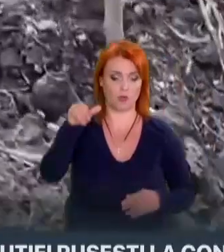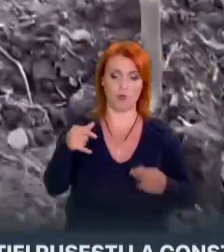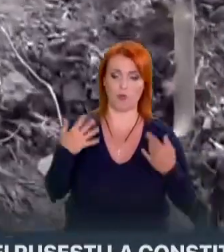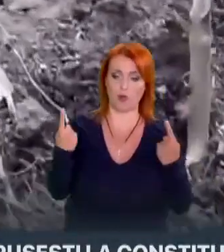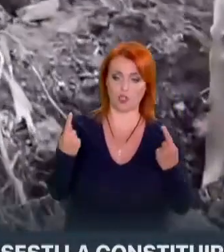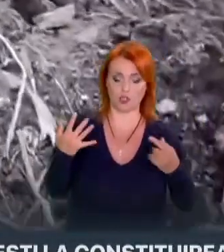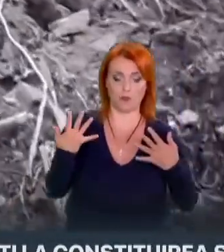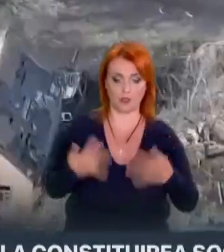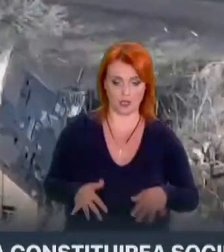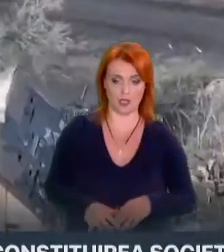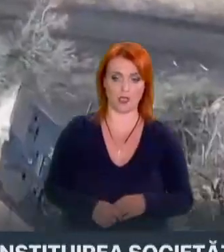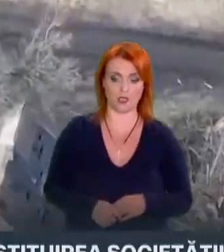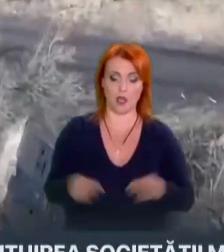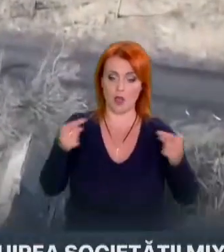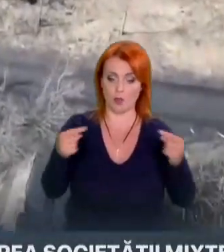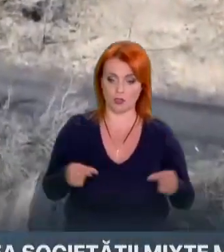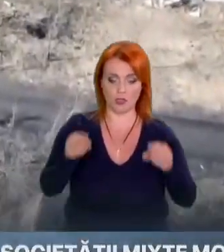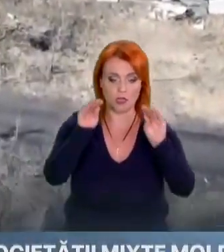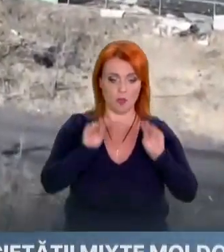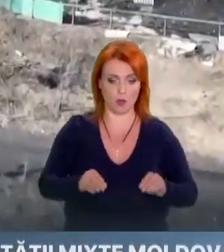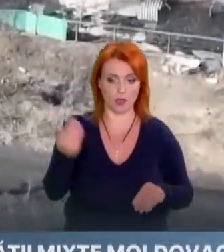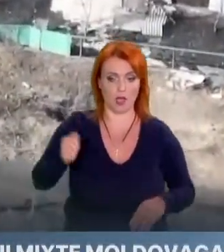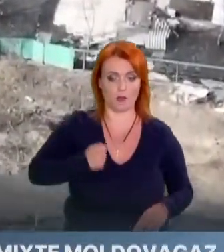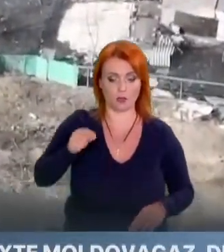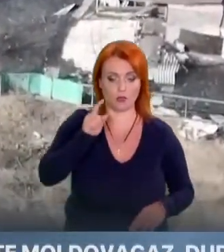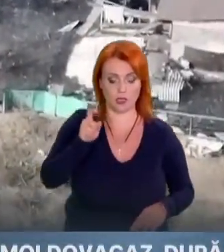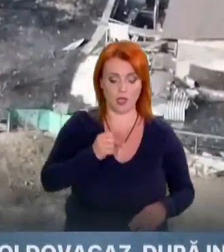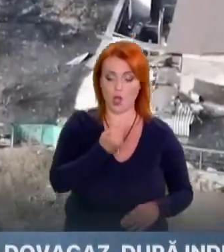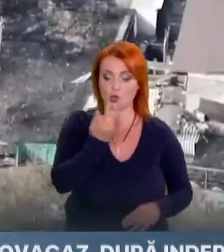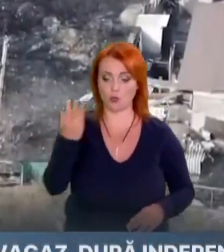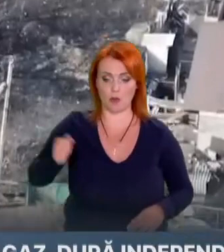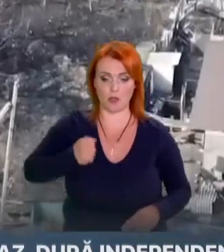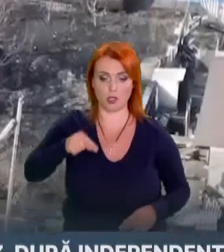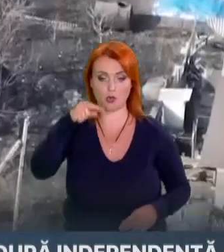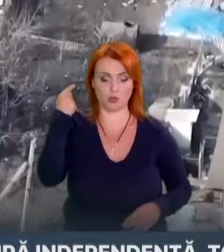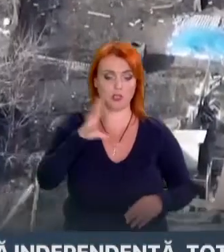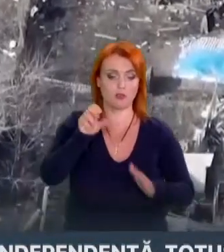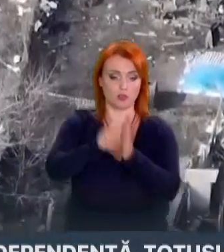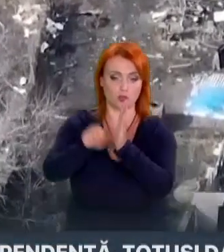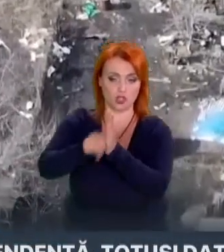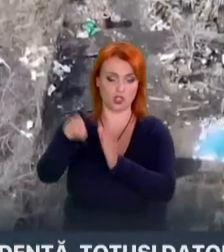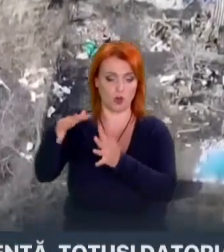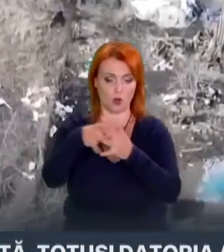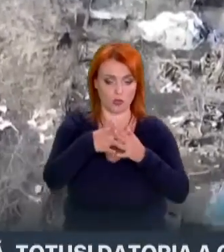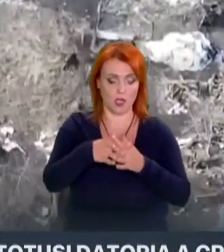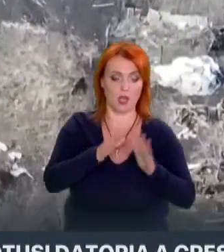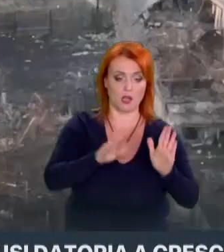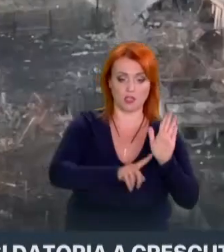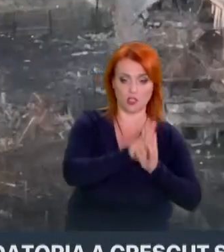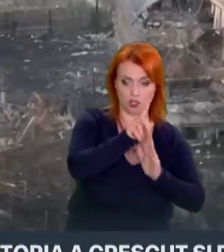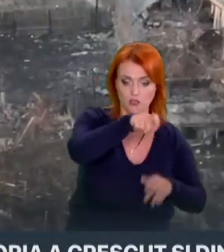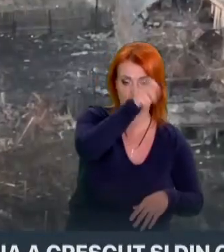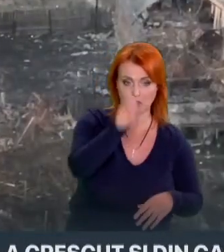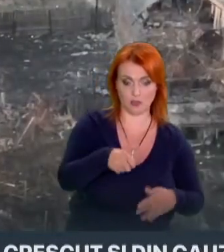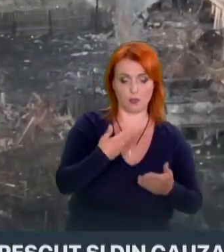din Bahmut. Potrivit unui raport al armatei ucrainene, numărul militarilor ruși uciși pe câmpul de luptă de la începutul invaziei